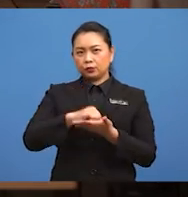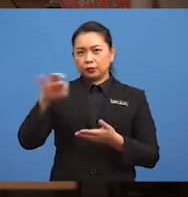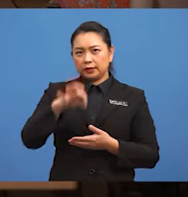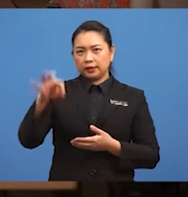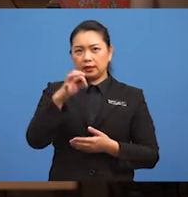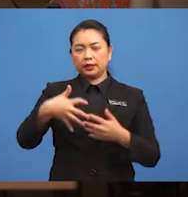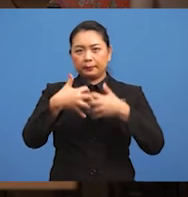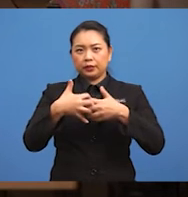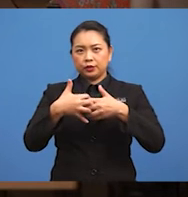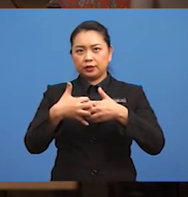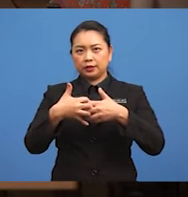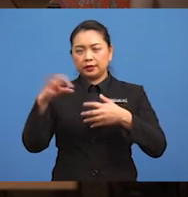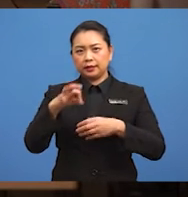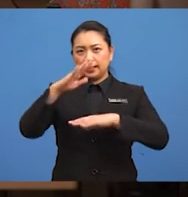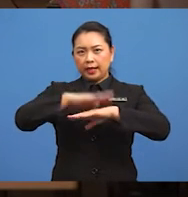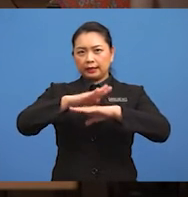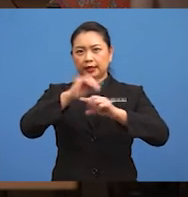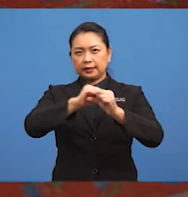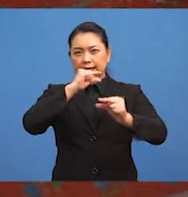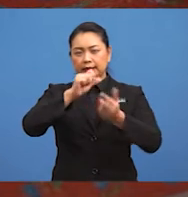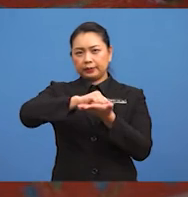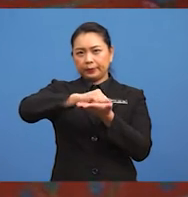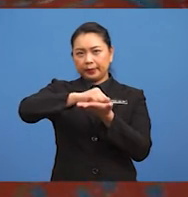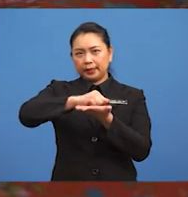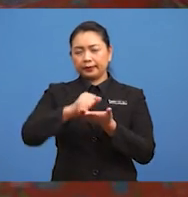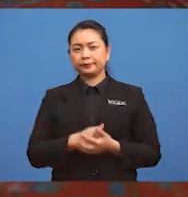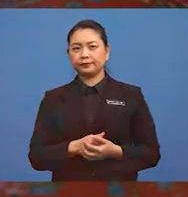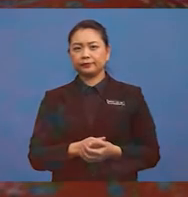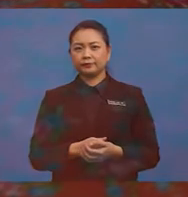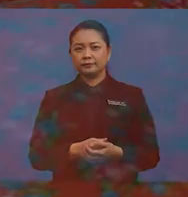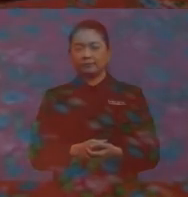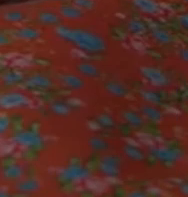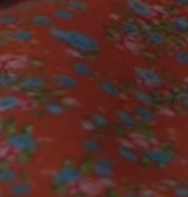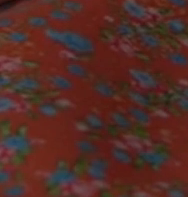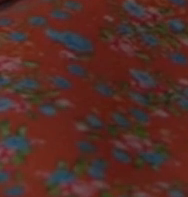Jahit pada atas garisan pemadan.